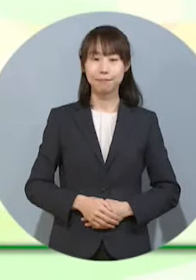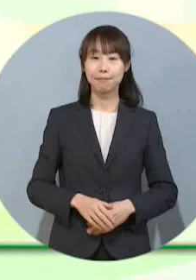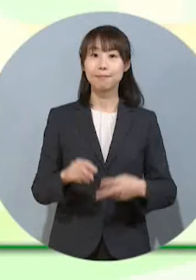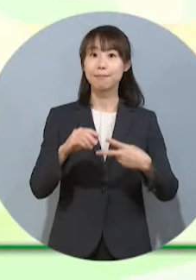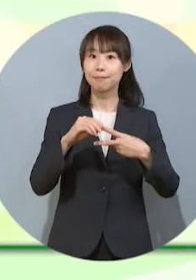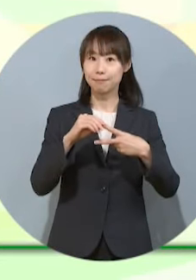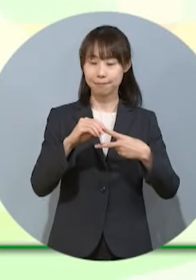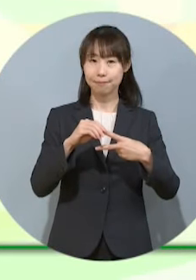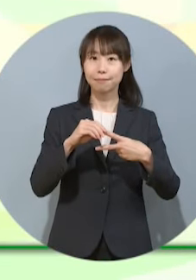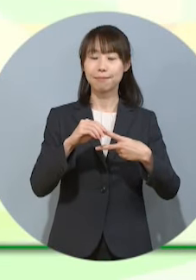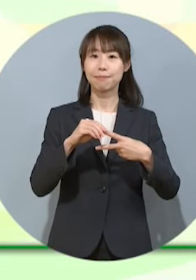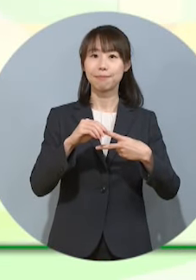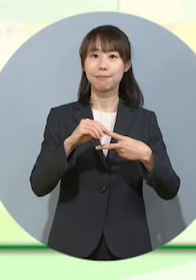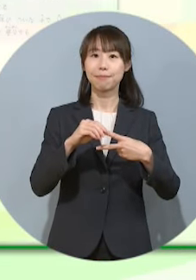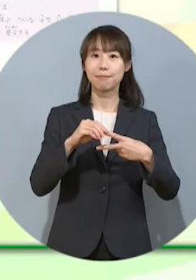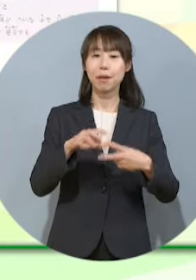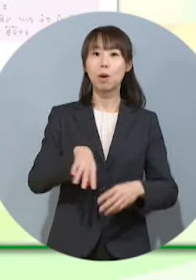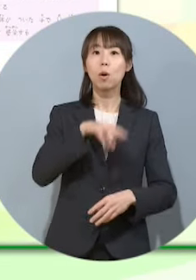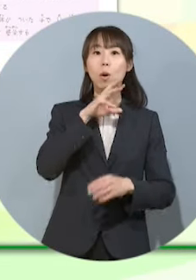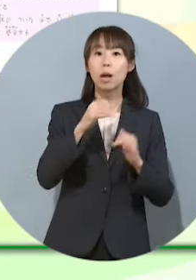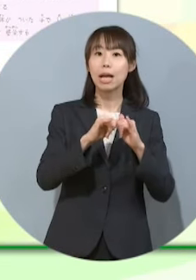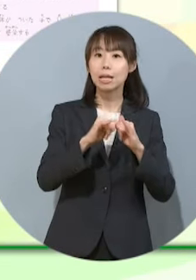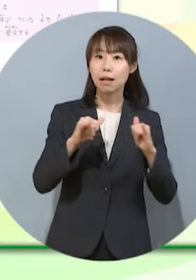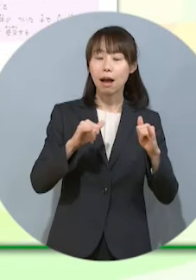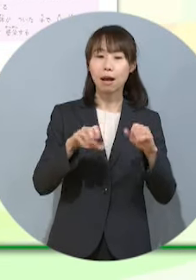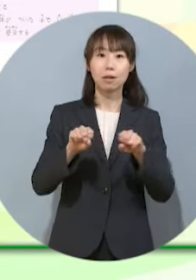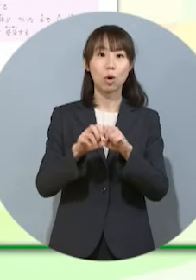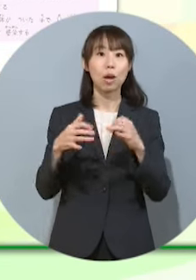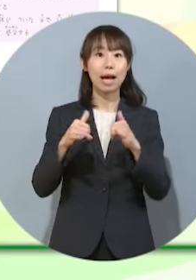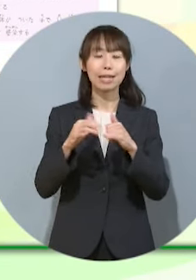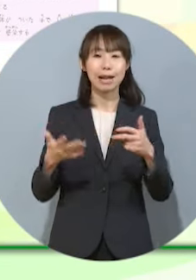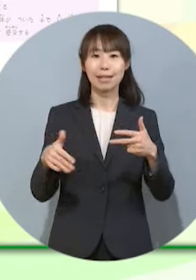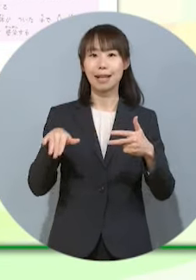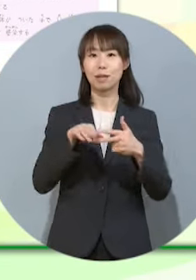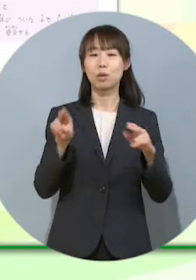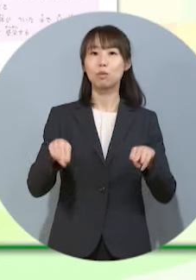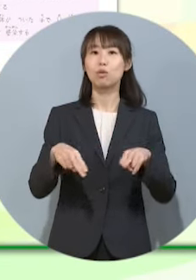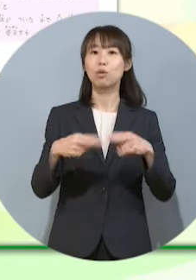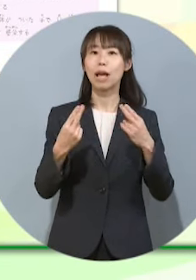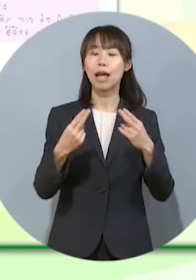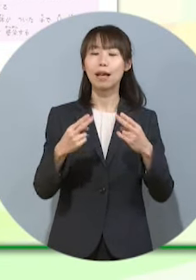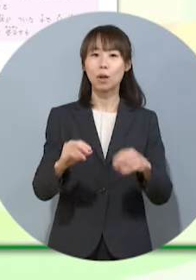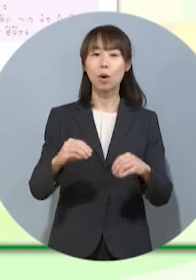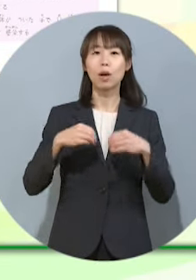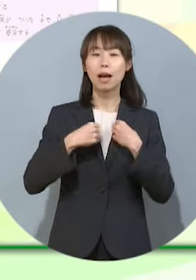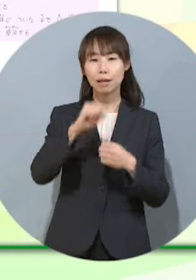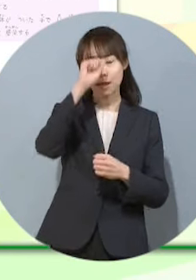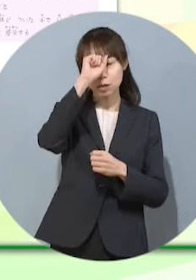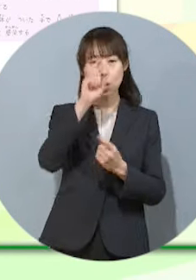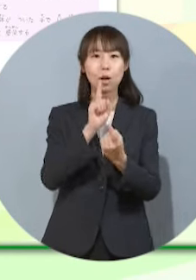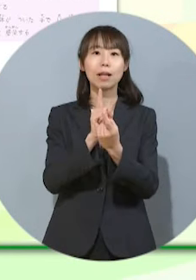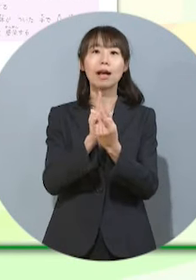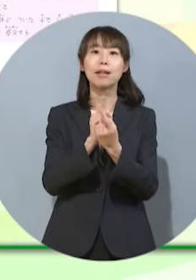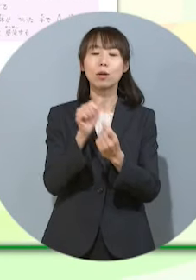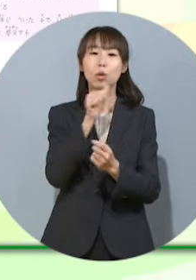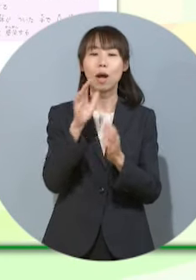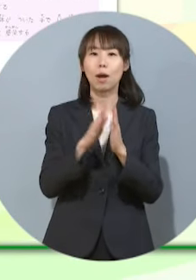優しい日本語版、高齢者・障害者施設向け感染症対策ガイドブック